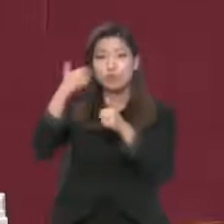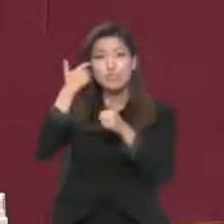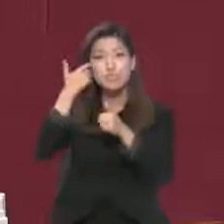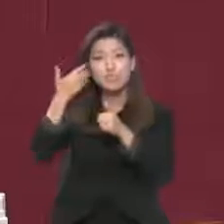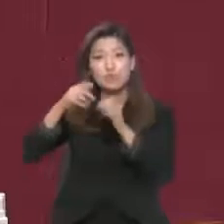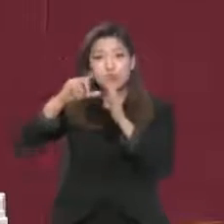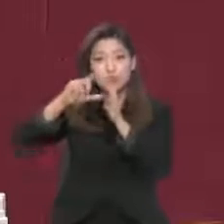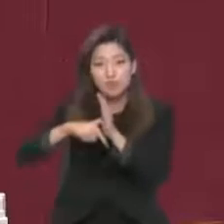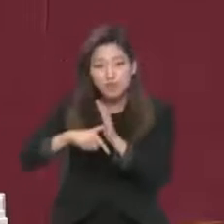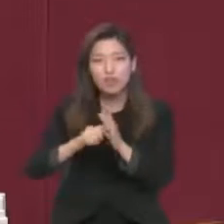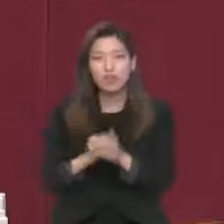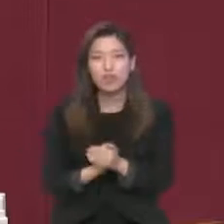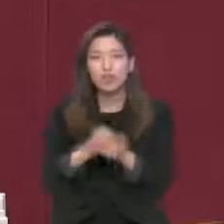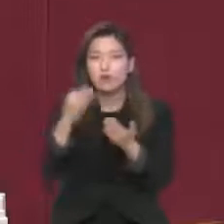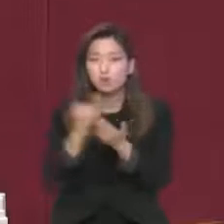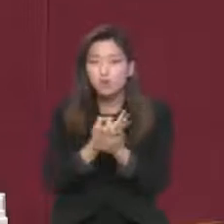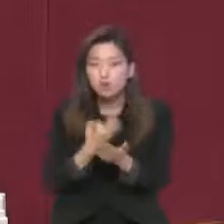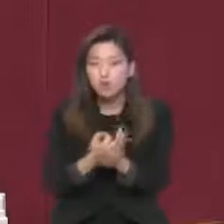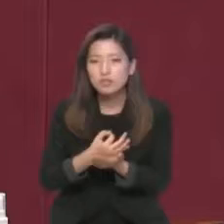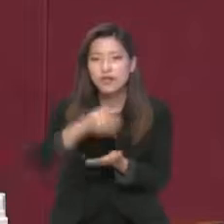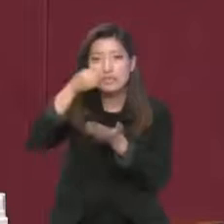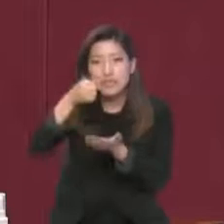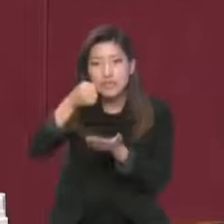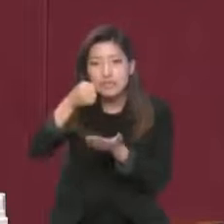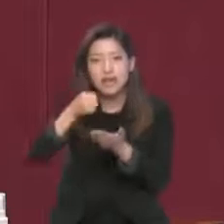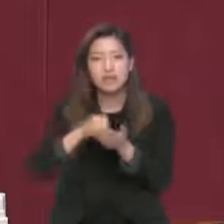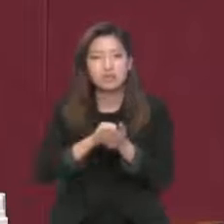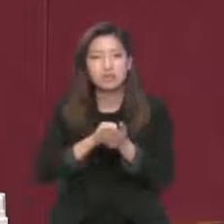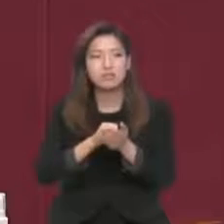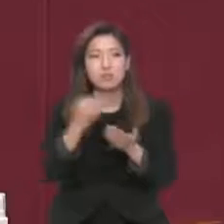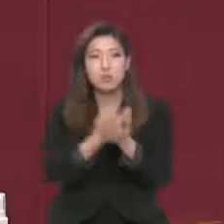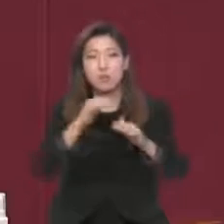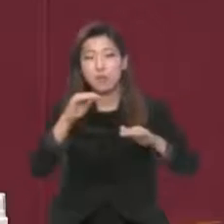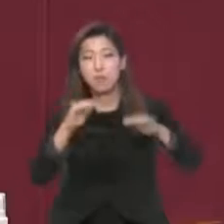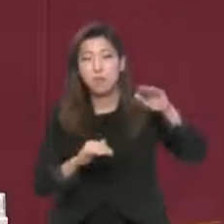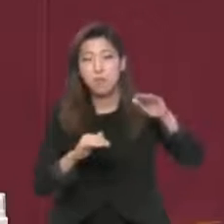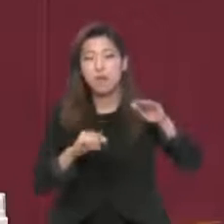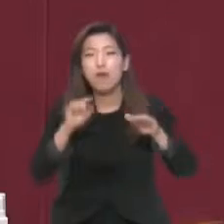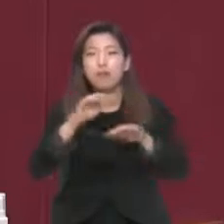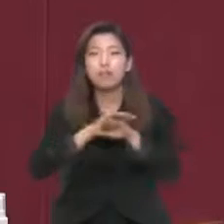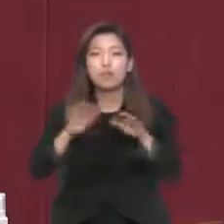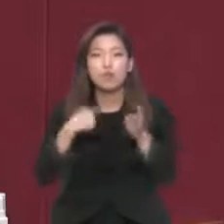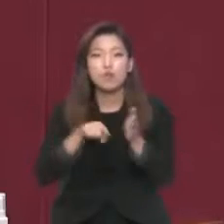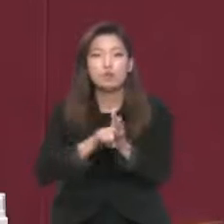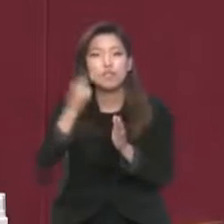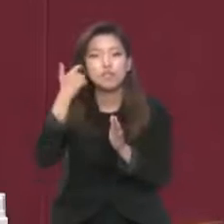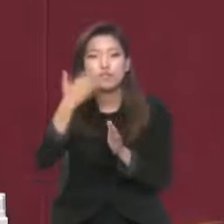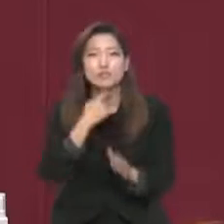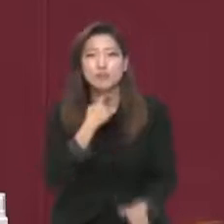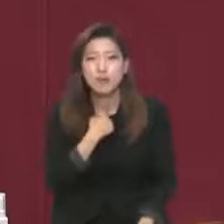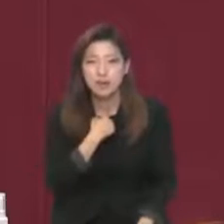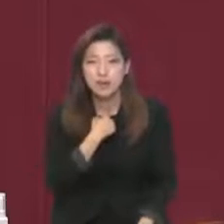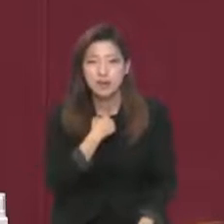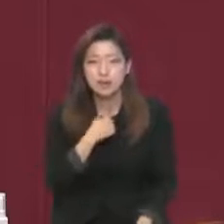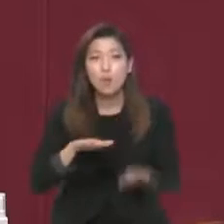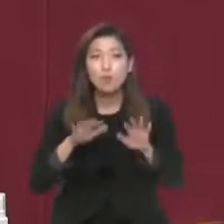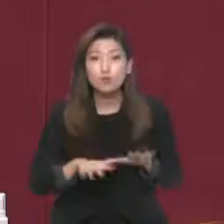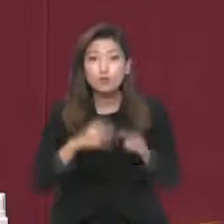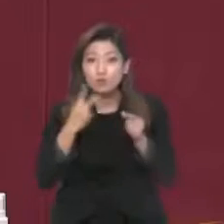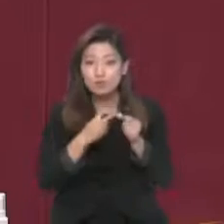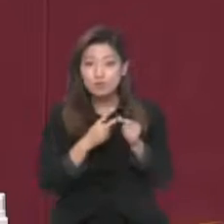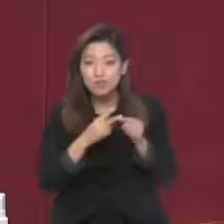특히 소득, 자산, 쉼의 격차를 해소하는 문제를 다루었습니다. 오늘은 한반도의 평화에